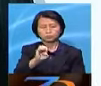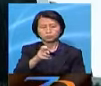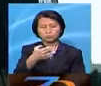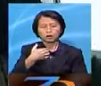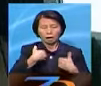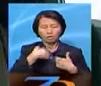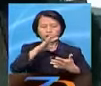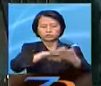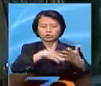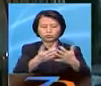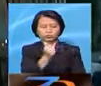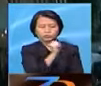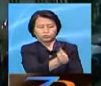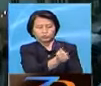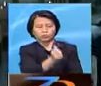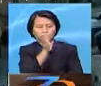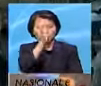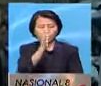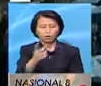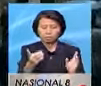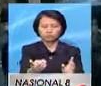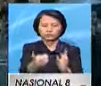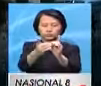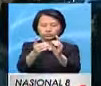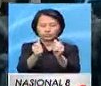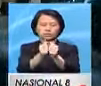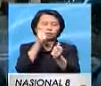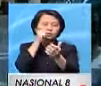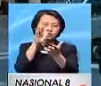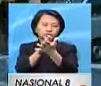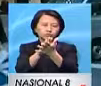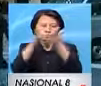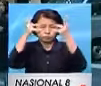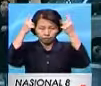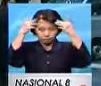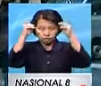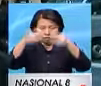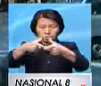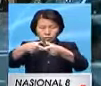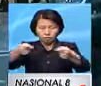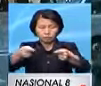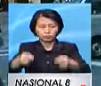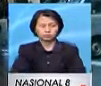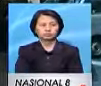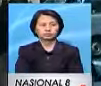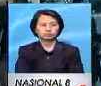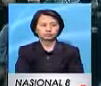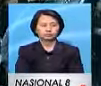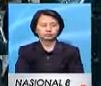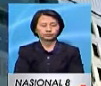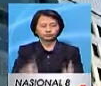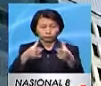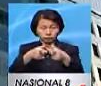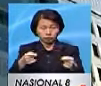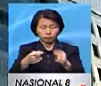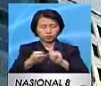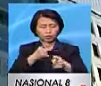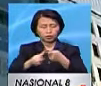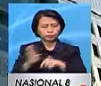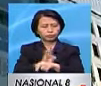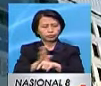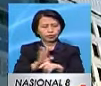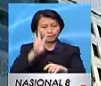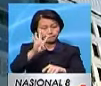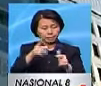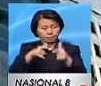berasingan turut dijadual mengadakan pertemuan dengan isteri Perdana Menteri jepun aki Abe jepun adalah Rakan dagangan